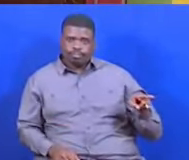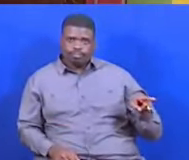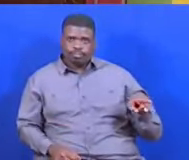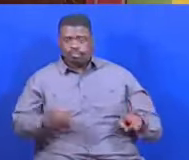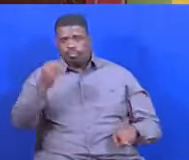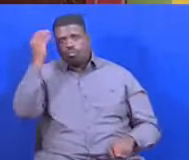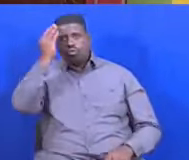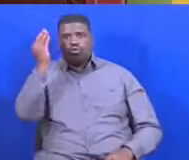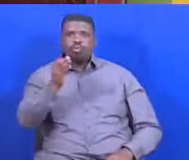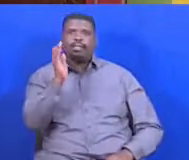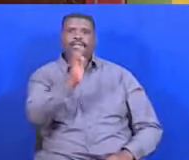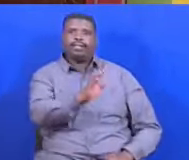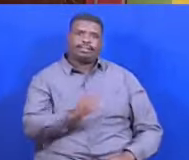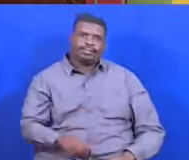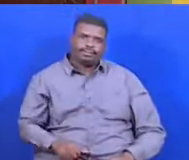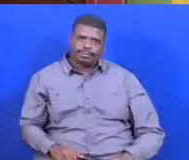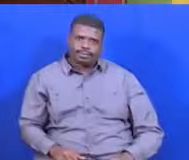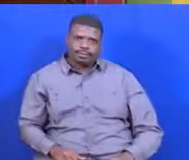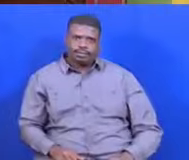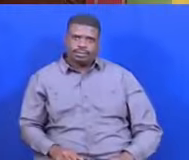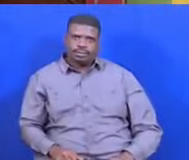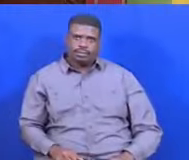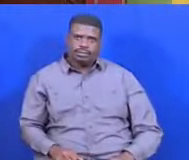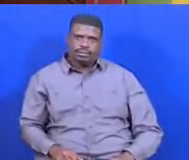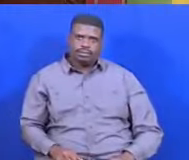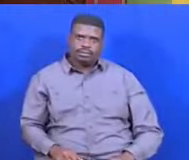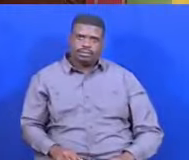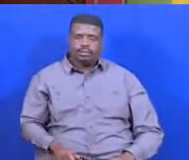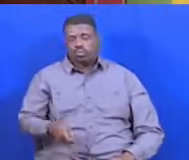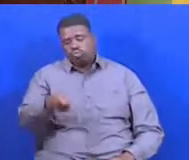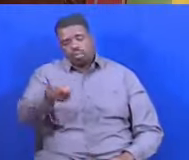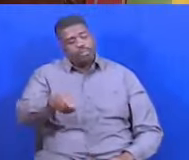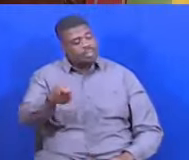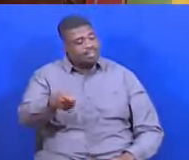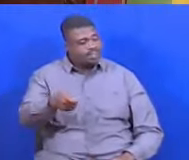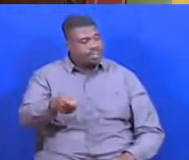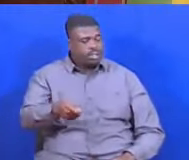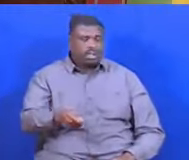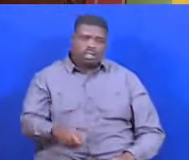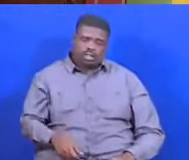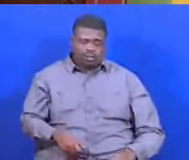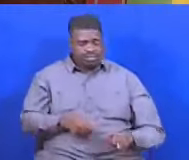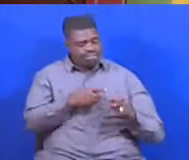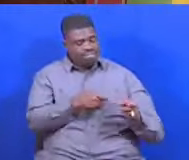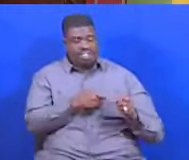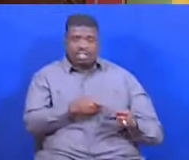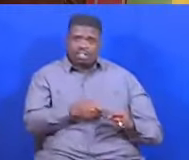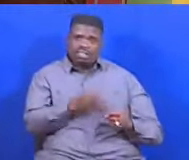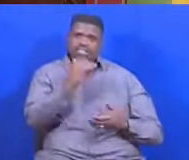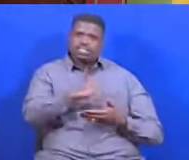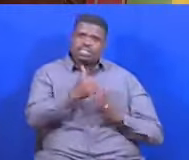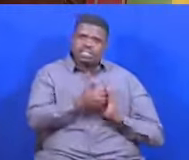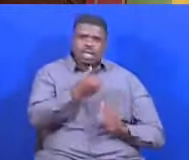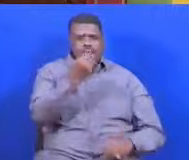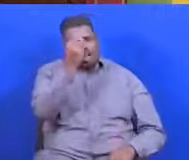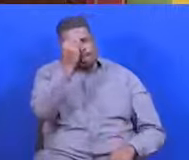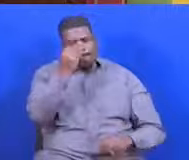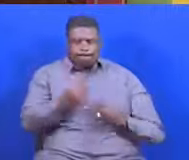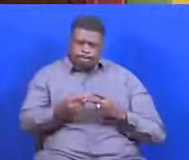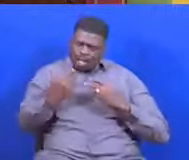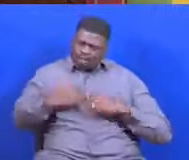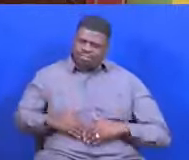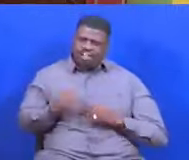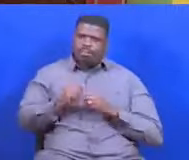kwenye hotuba yake. Mheshimiwa Rais tunamsifia kwenye maeneo mengi sana, kwenye sekta za elimu, afya na